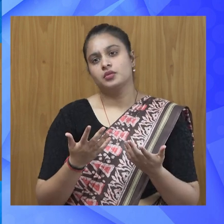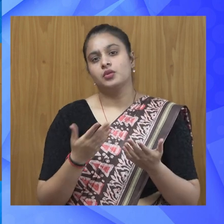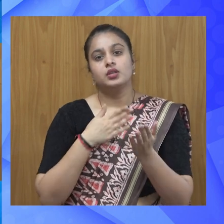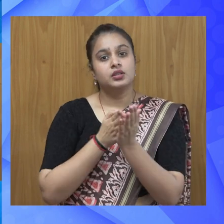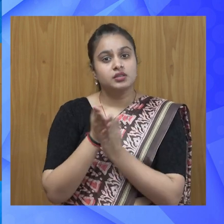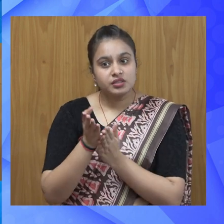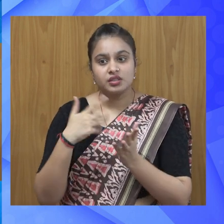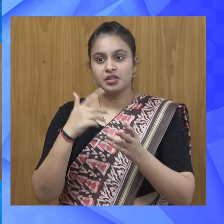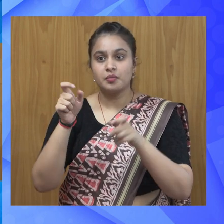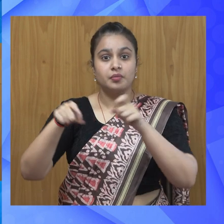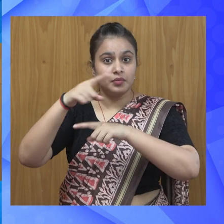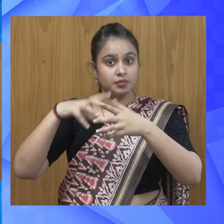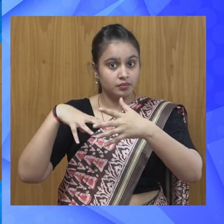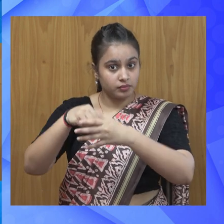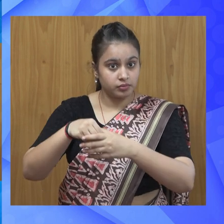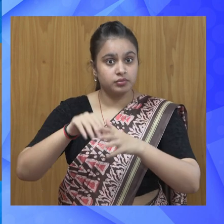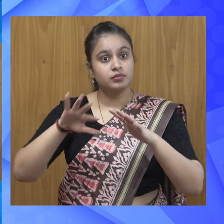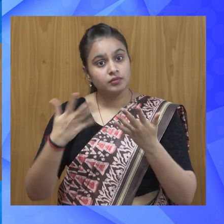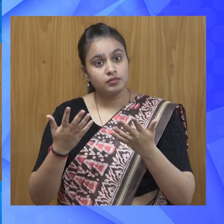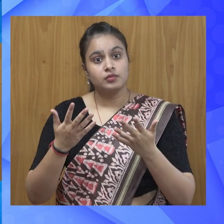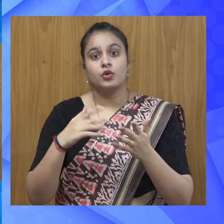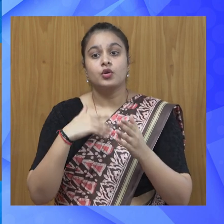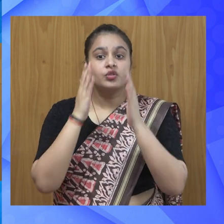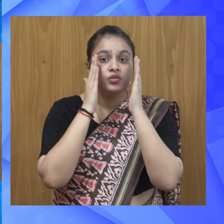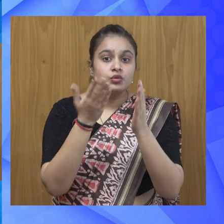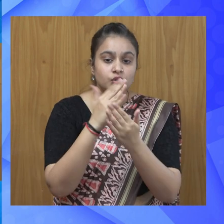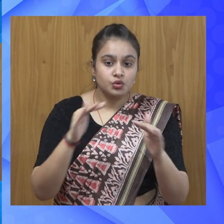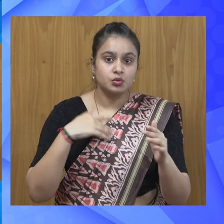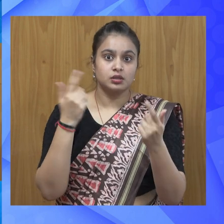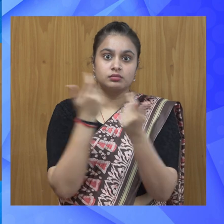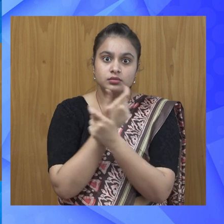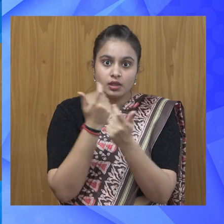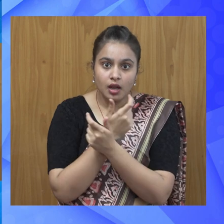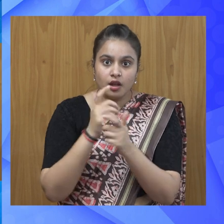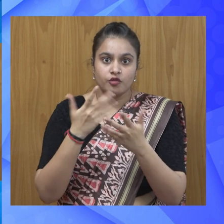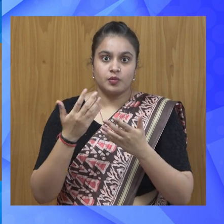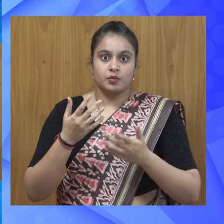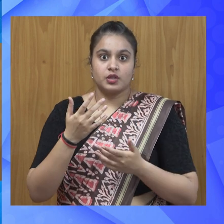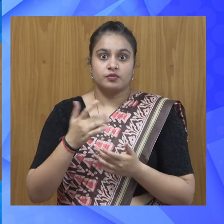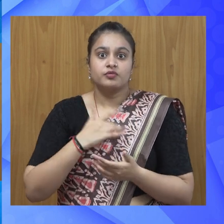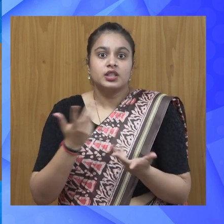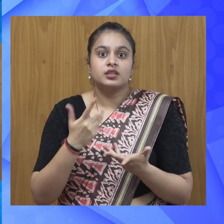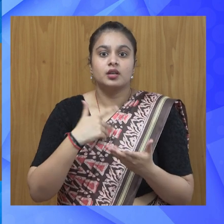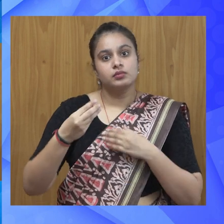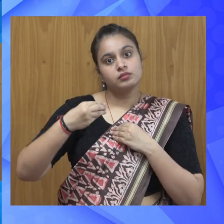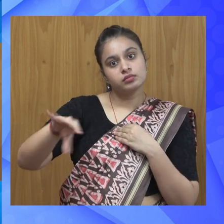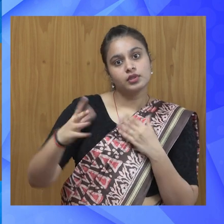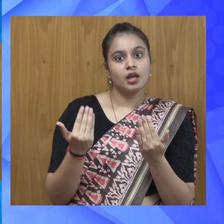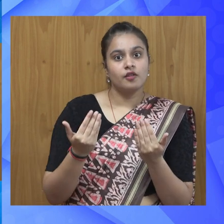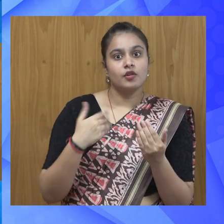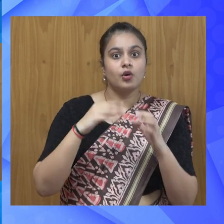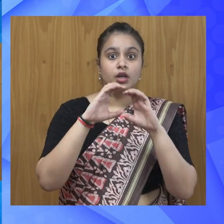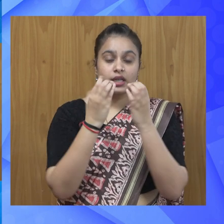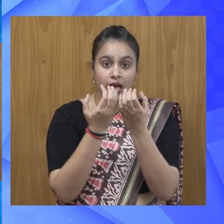navigating the crowded hallways, he feels overwhelmed and notices students laughing together, which makes him feel left out, when called on in